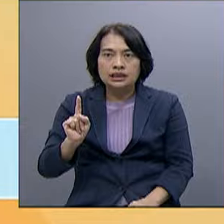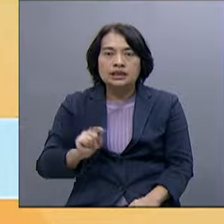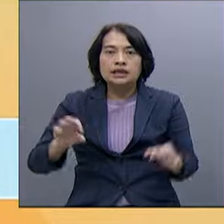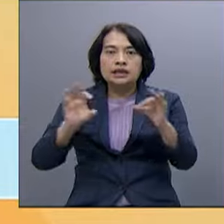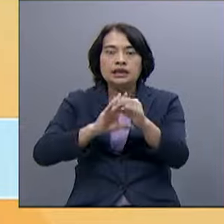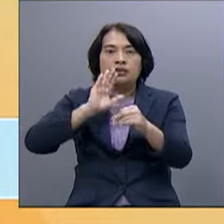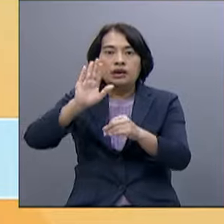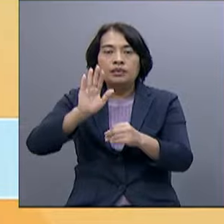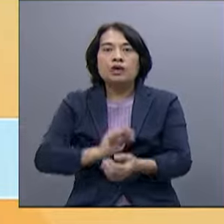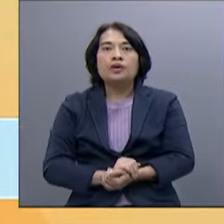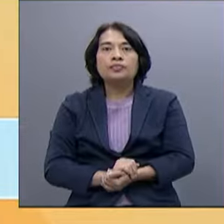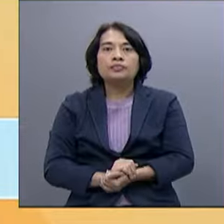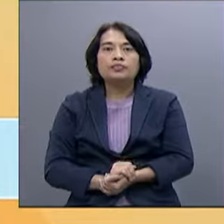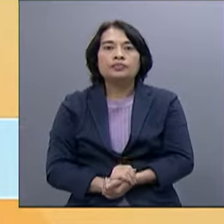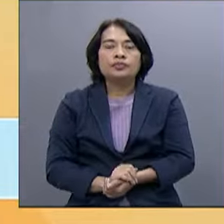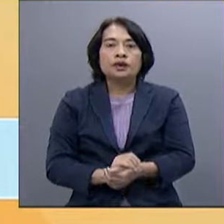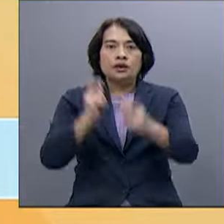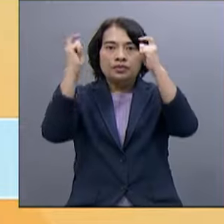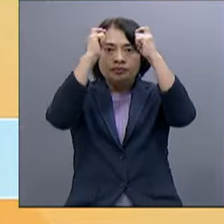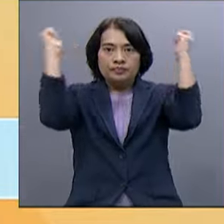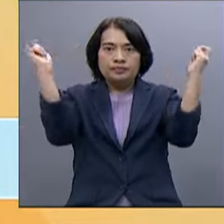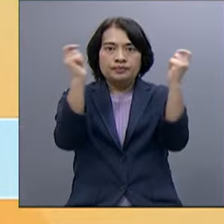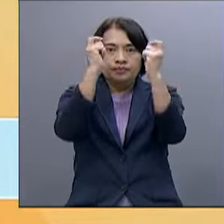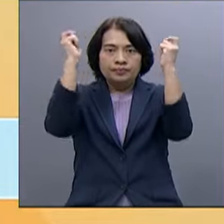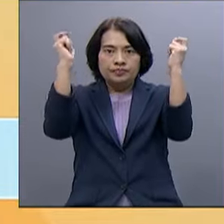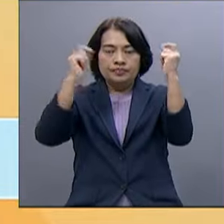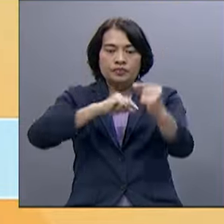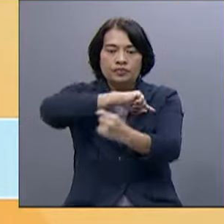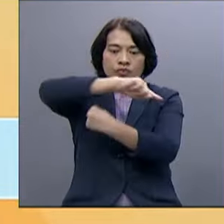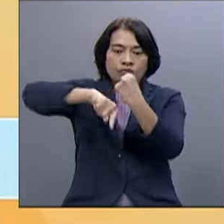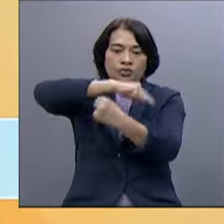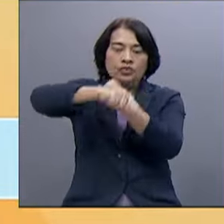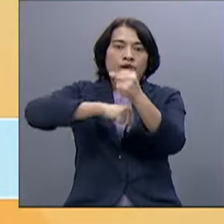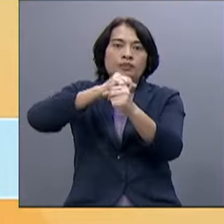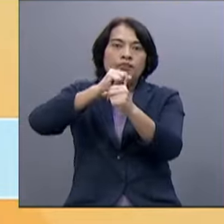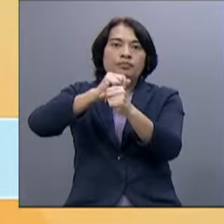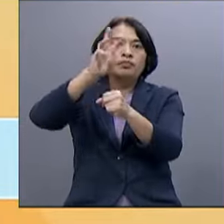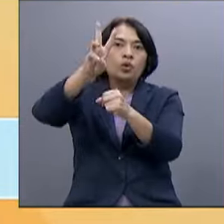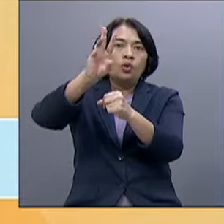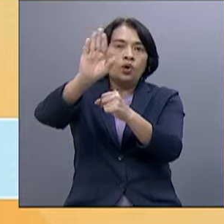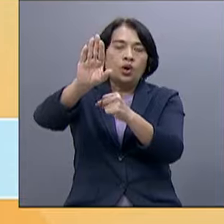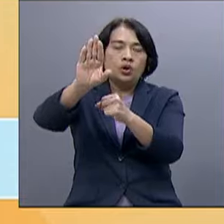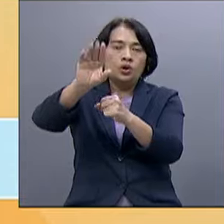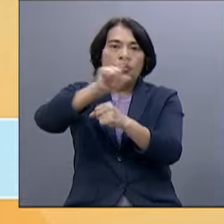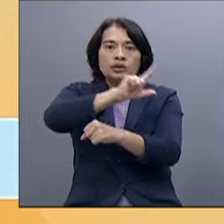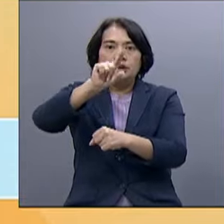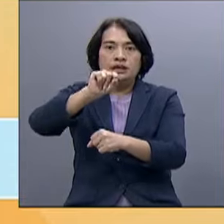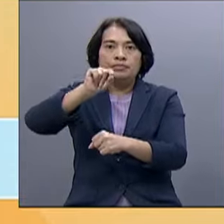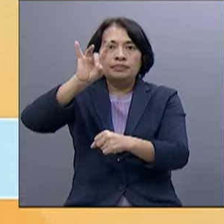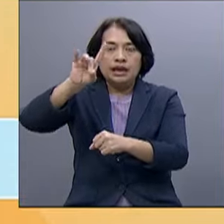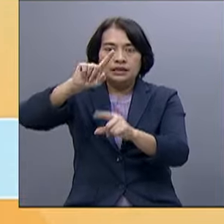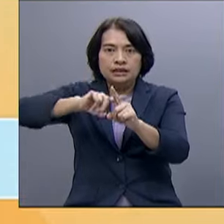ชพิธีมหามงคลเฉลิมพระชนมพรรษา6รอบ28กรกฎาคม2567แล้วก็อีกวาระนึง